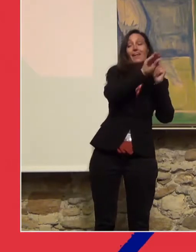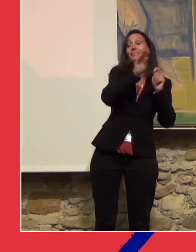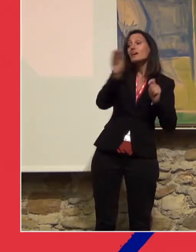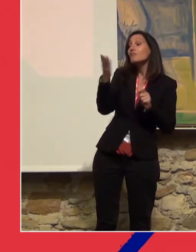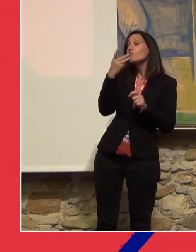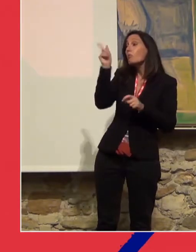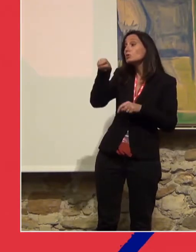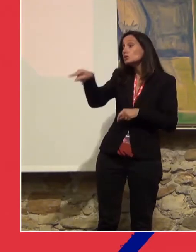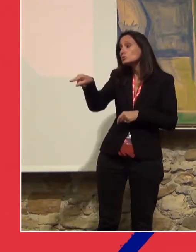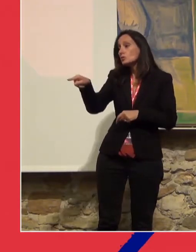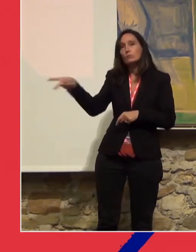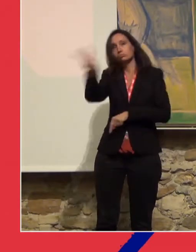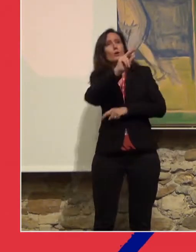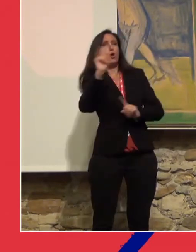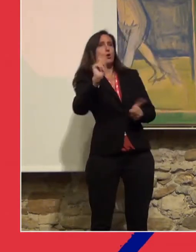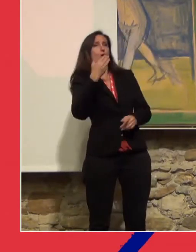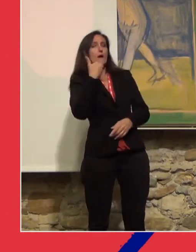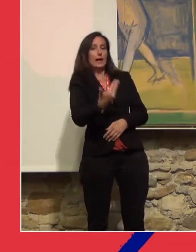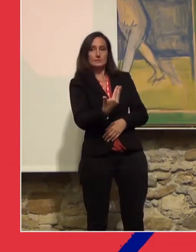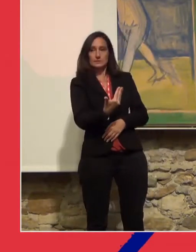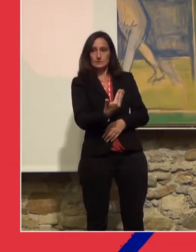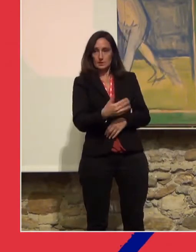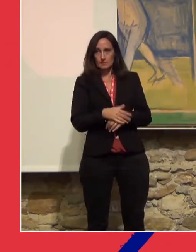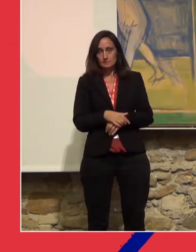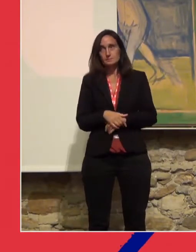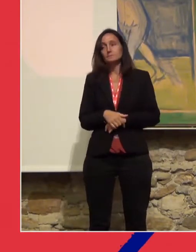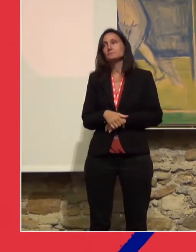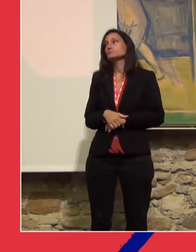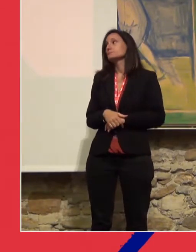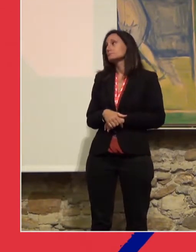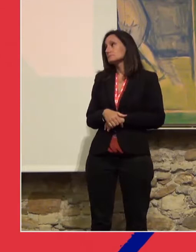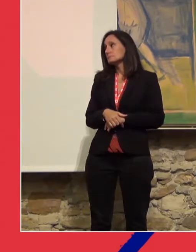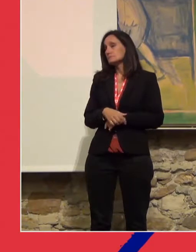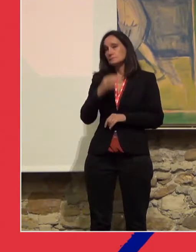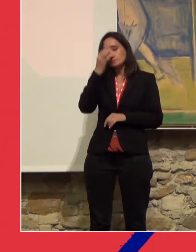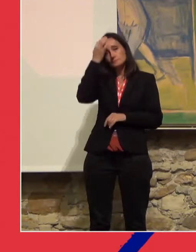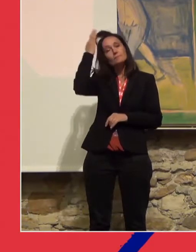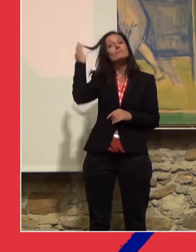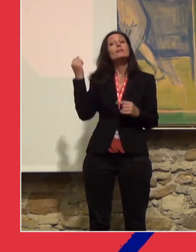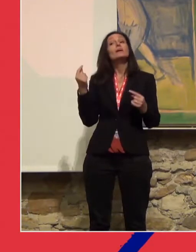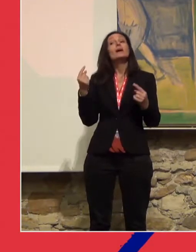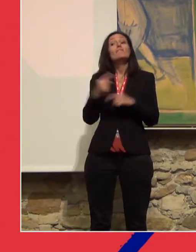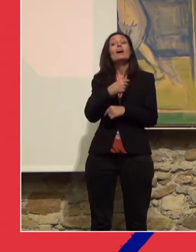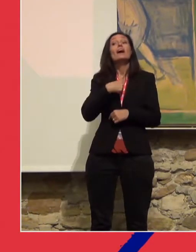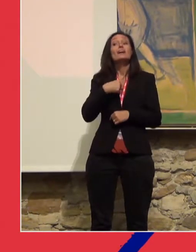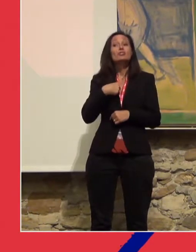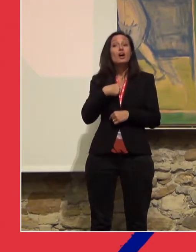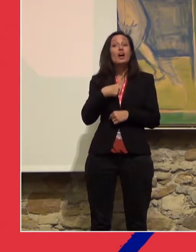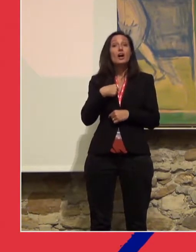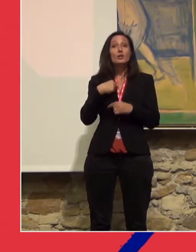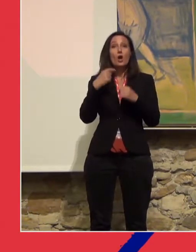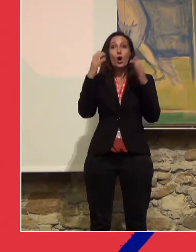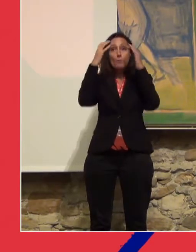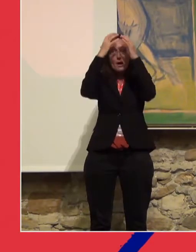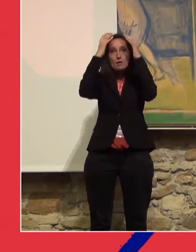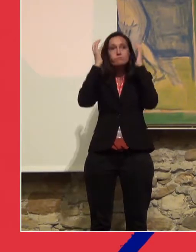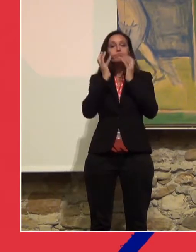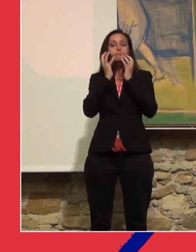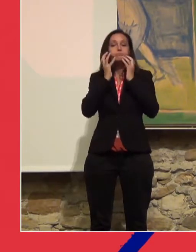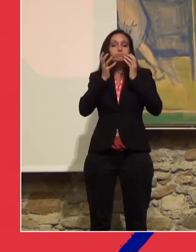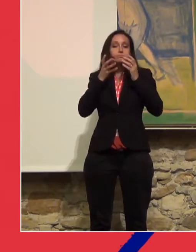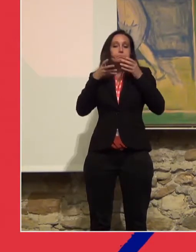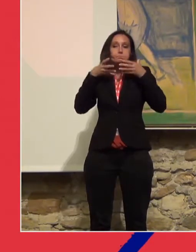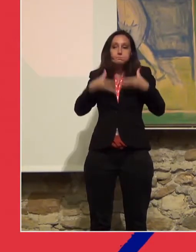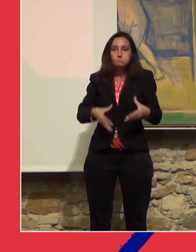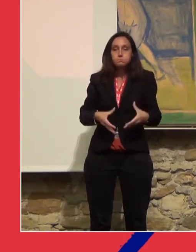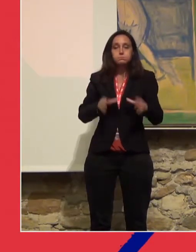no, grazie. Dentro lo scafandro, col poco fiato che mi era rimasto, gli ricordai che quel segno non era